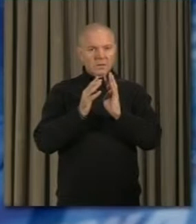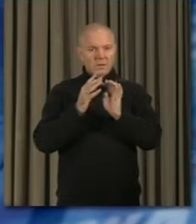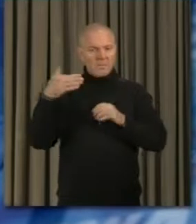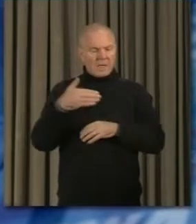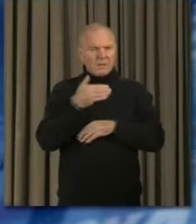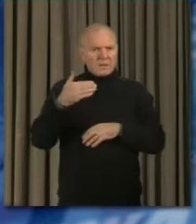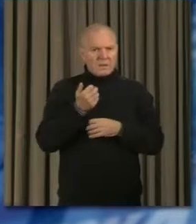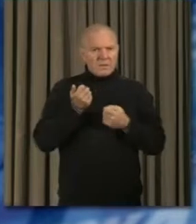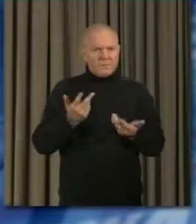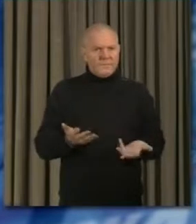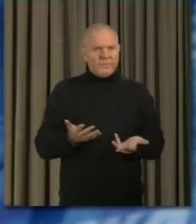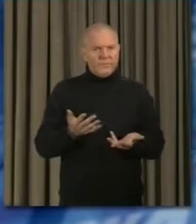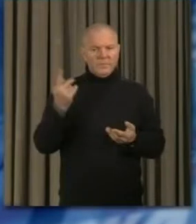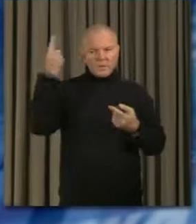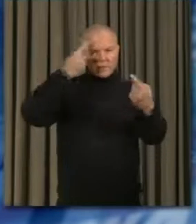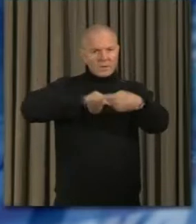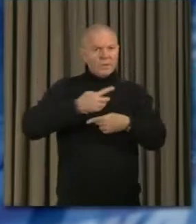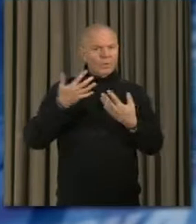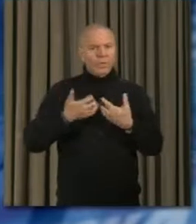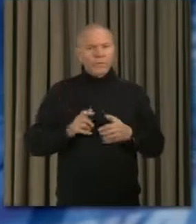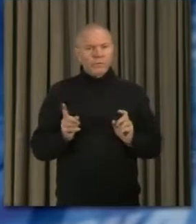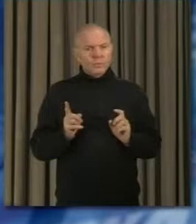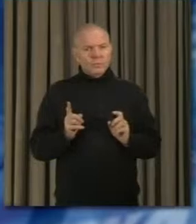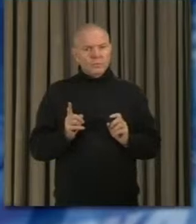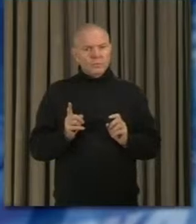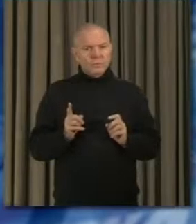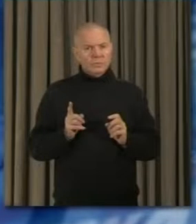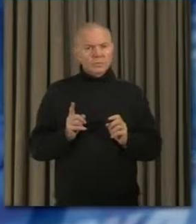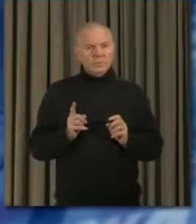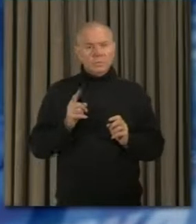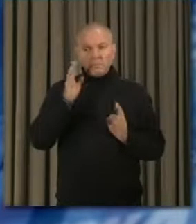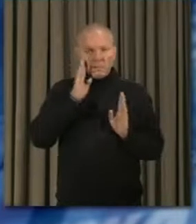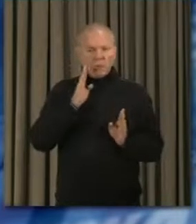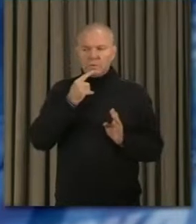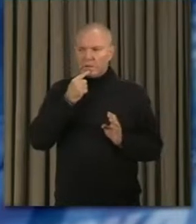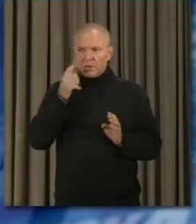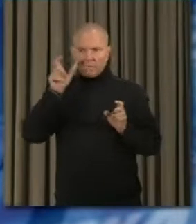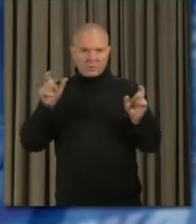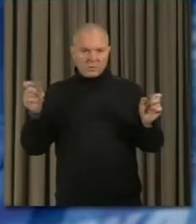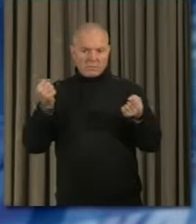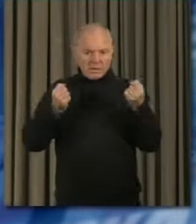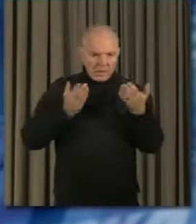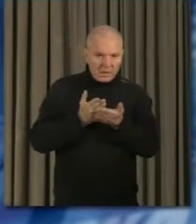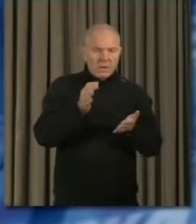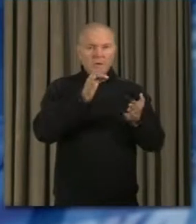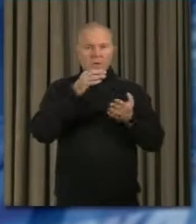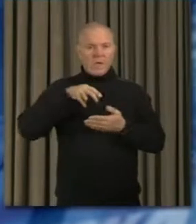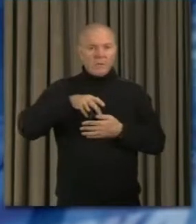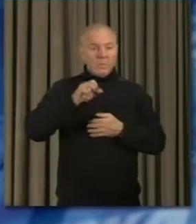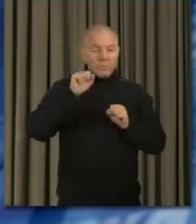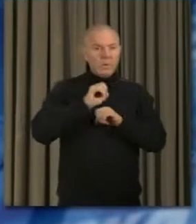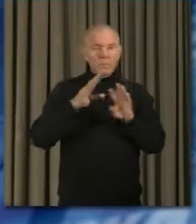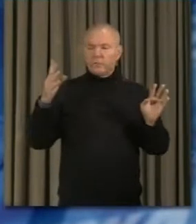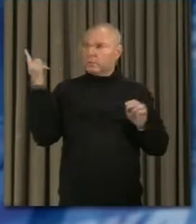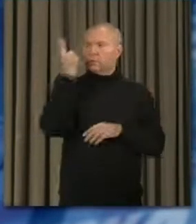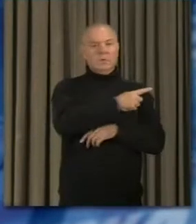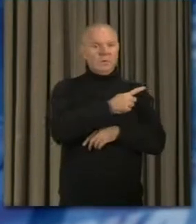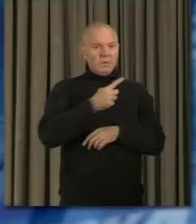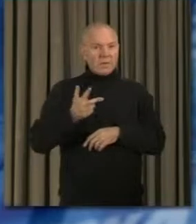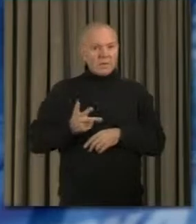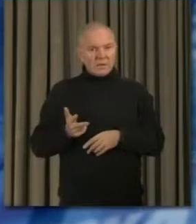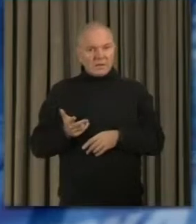frequenti. Una situazione potenzialmente pericolosissima per chi attraversa i binari a piedi, in auto, in moto che all'improvviso potrebbe essere